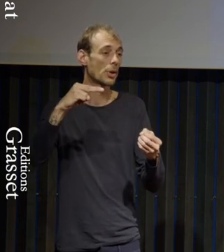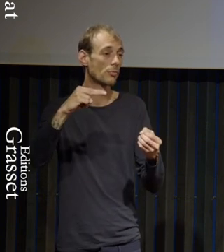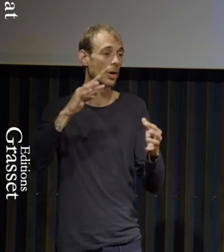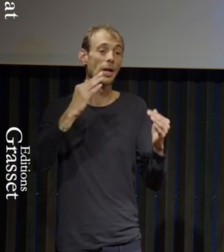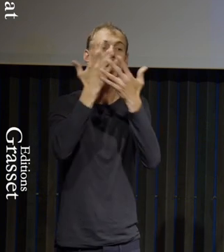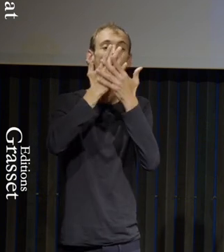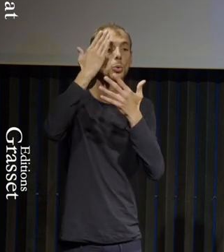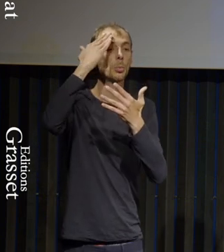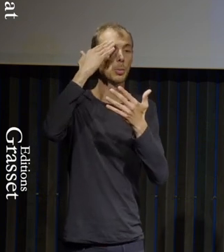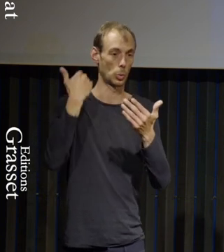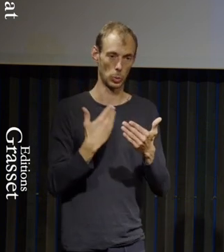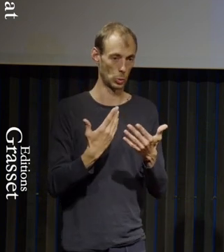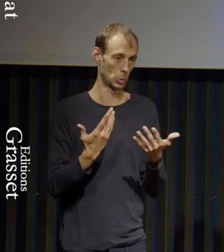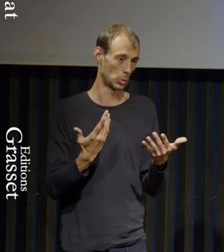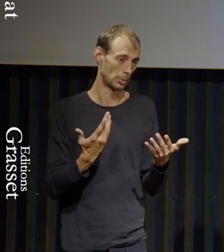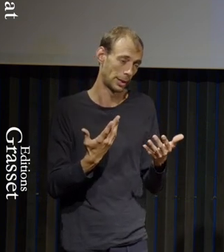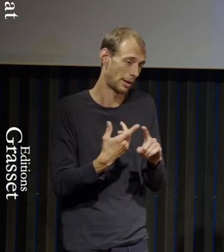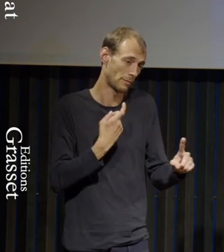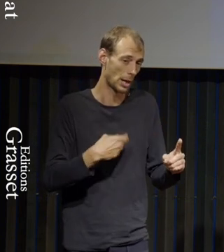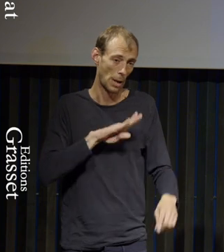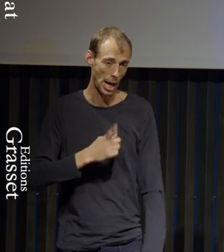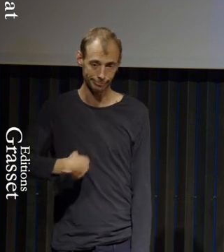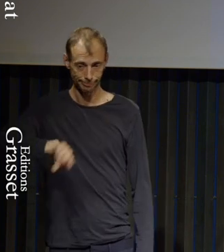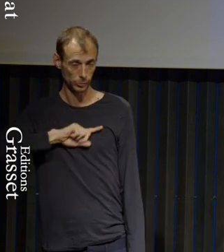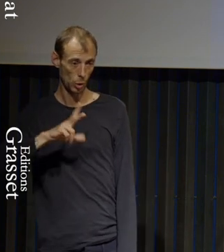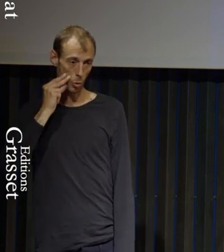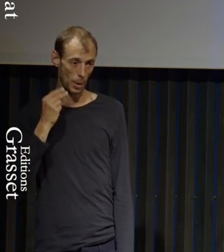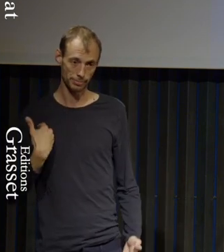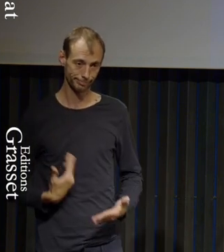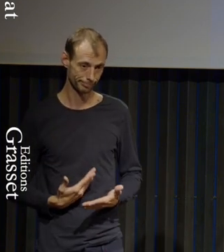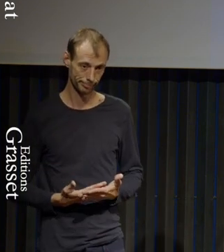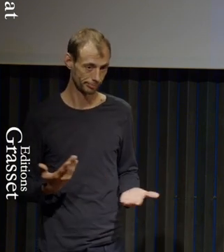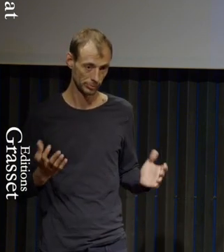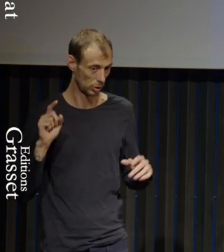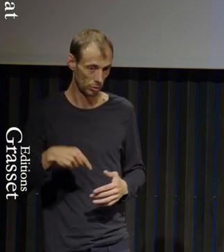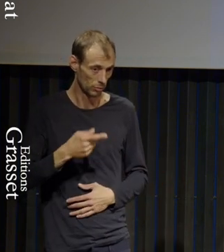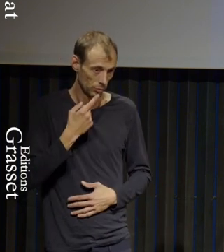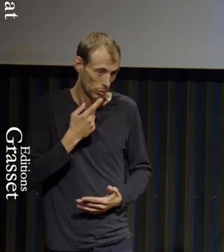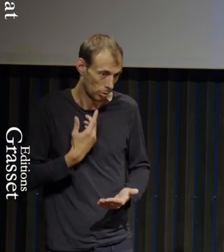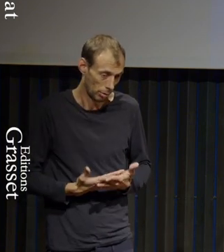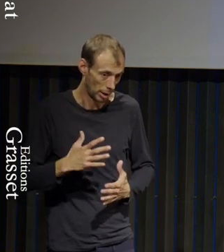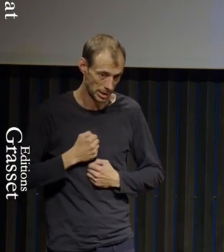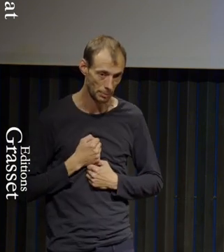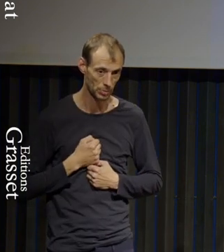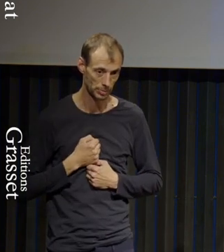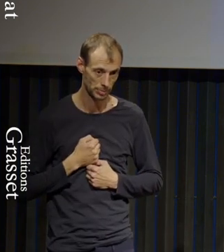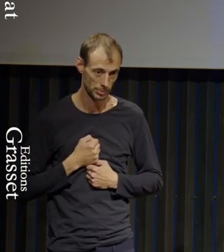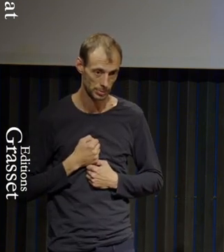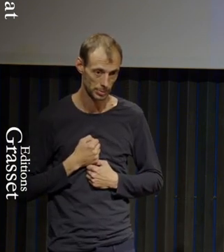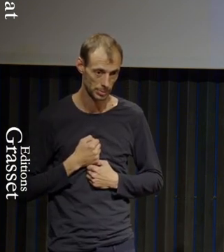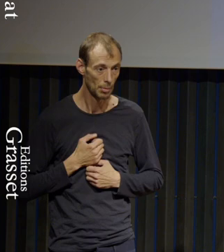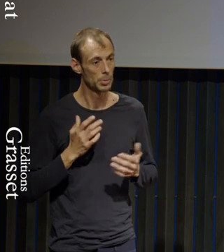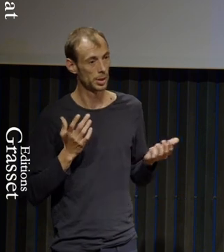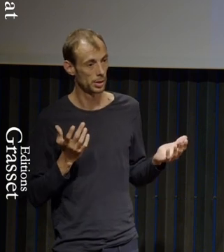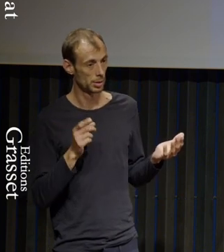humains, alors il nous faut placer ceux qui souffrent de troubles mentaux au centre de notre société,